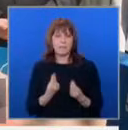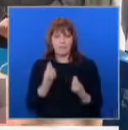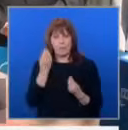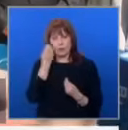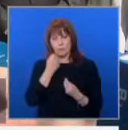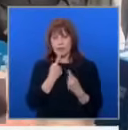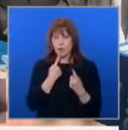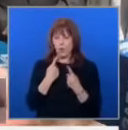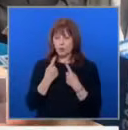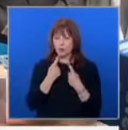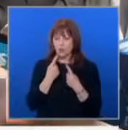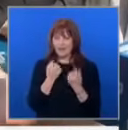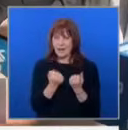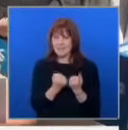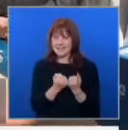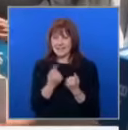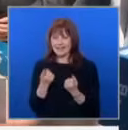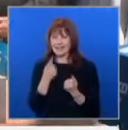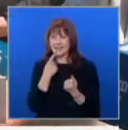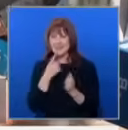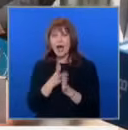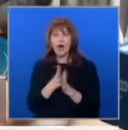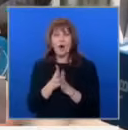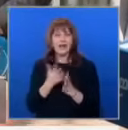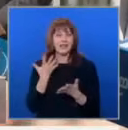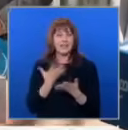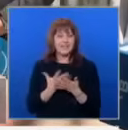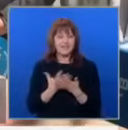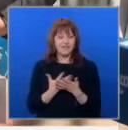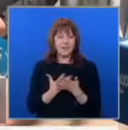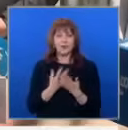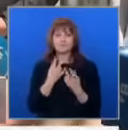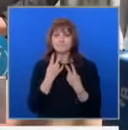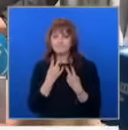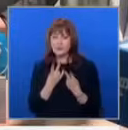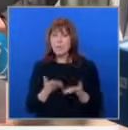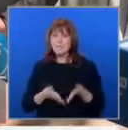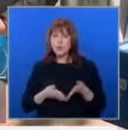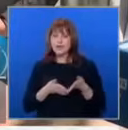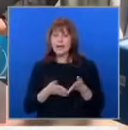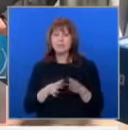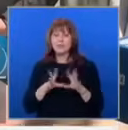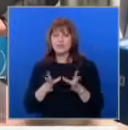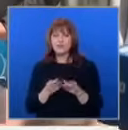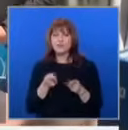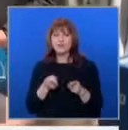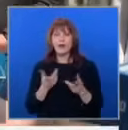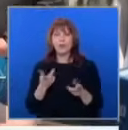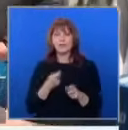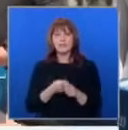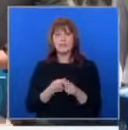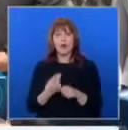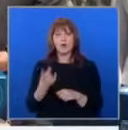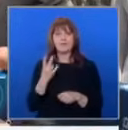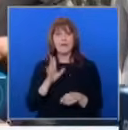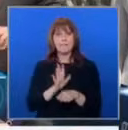в местата за лишаване от свобода и прекрати засиления мониторинг, който се извършва от 2015 година насам